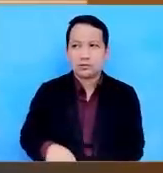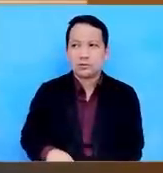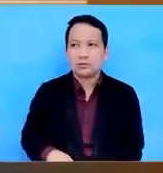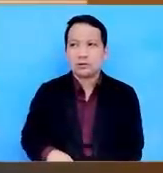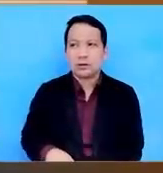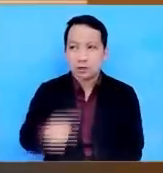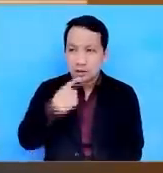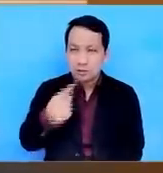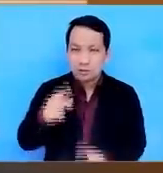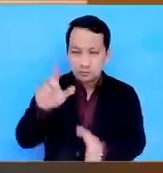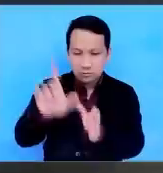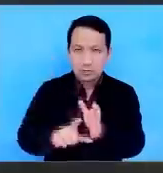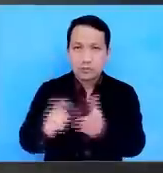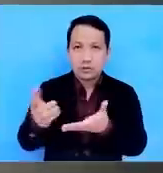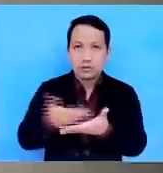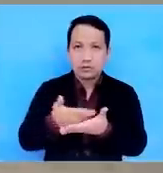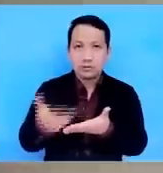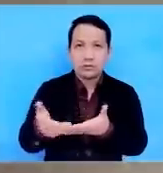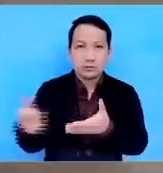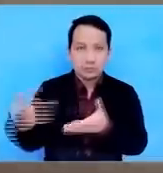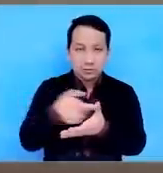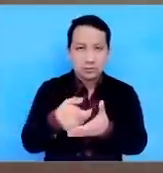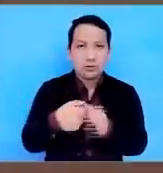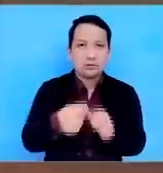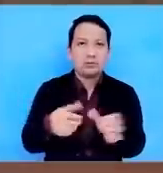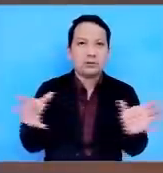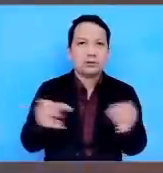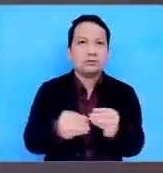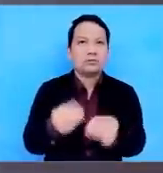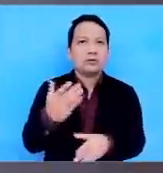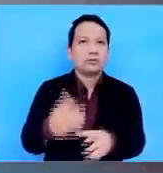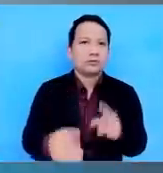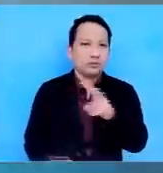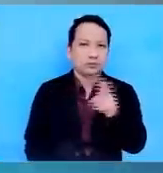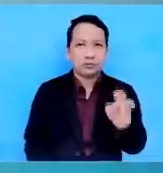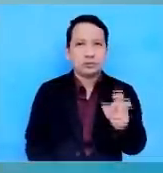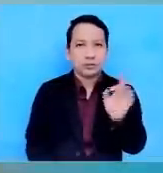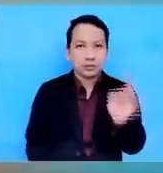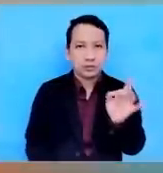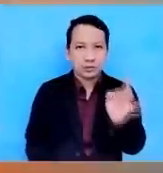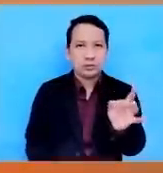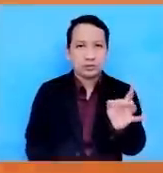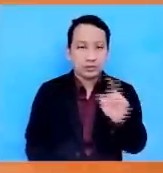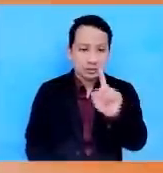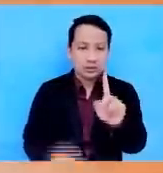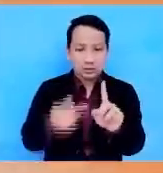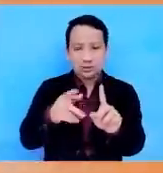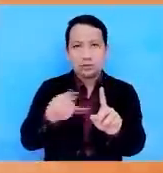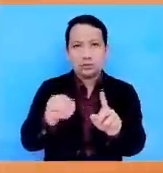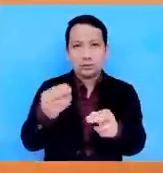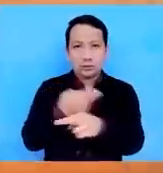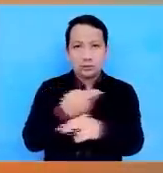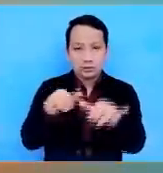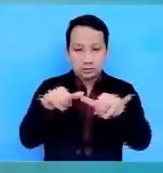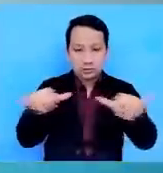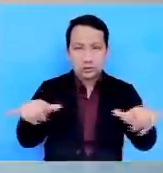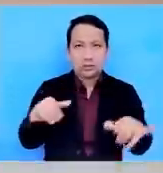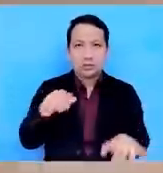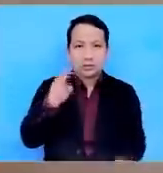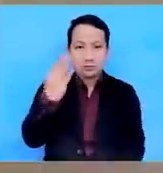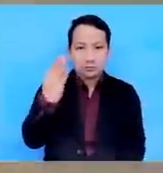hanggat marami nagpapahuli. Naglalaro ng hanggang 280 pesos ang kada kilo ng regular size ng isdang Blue